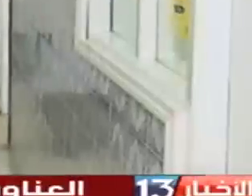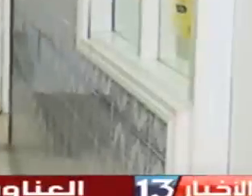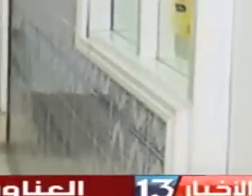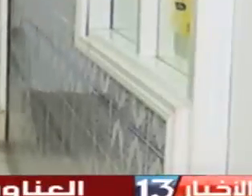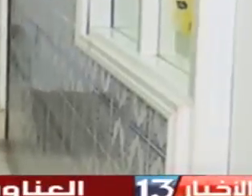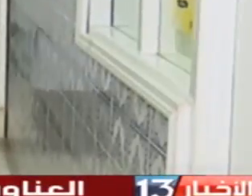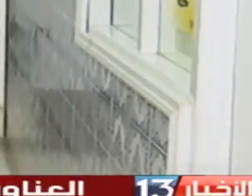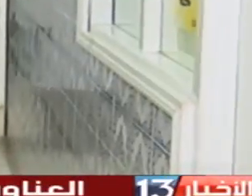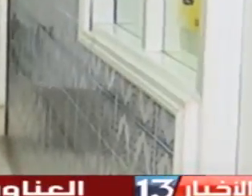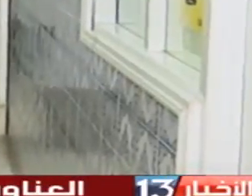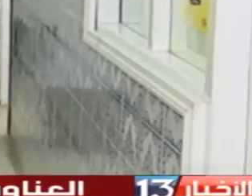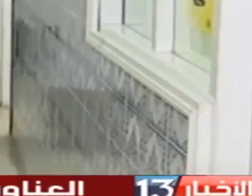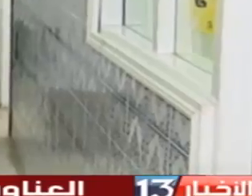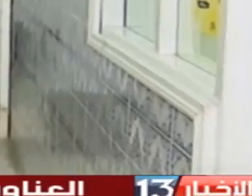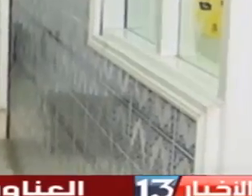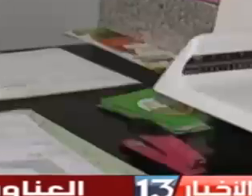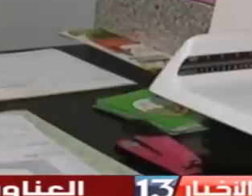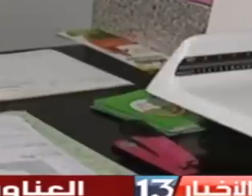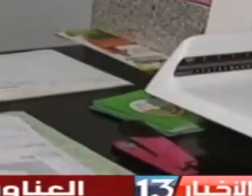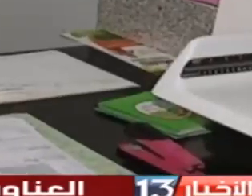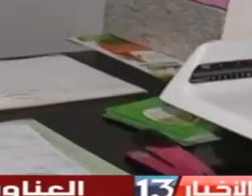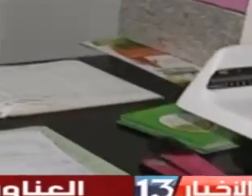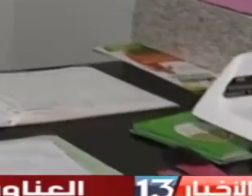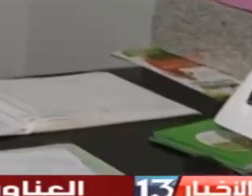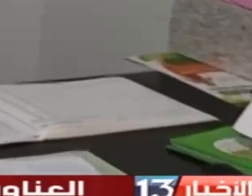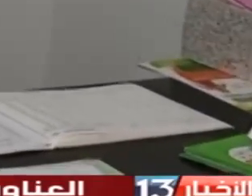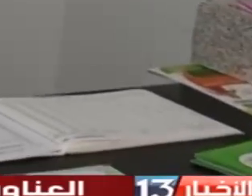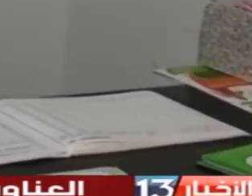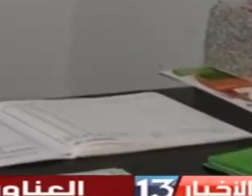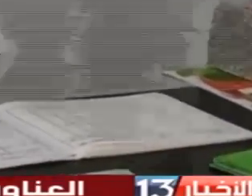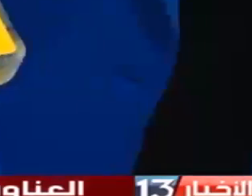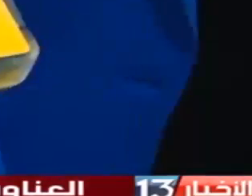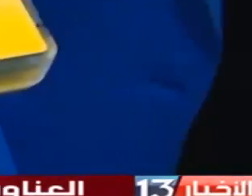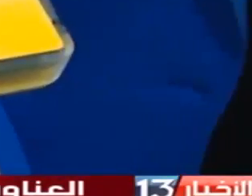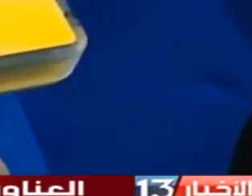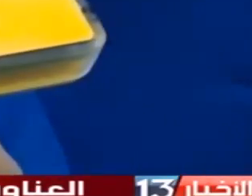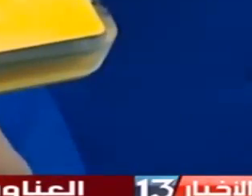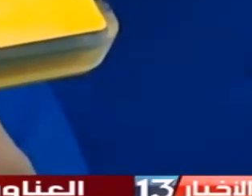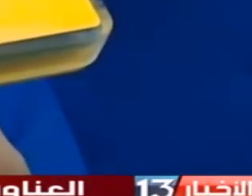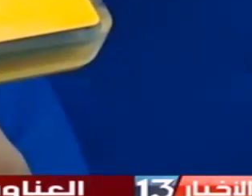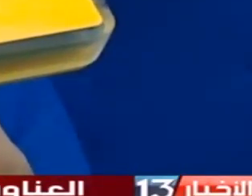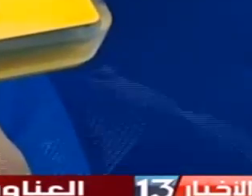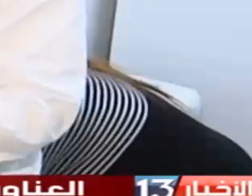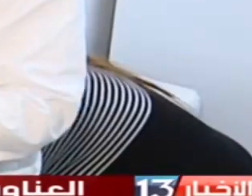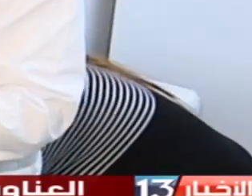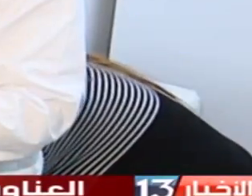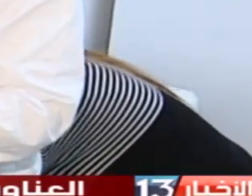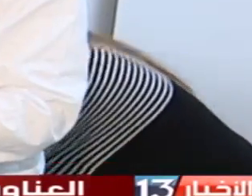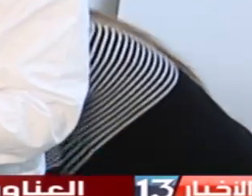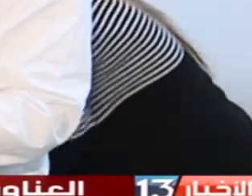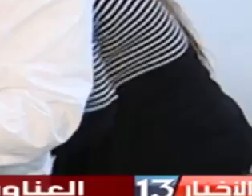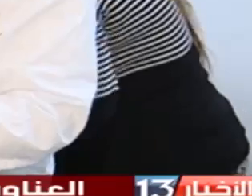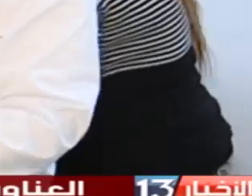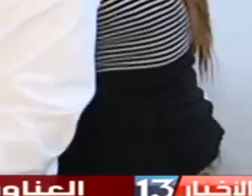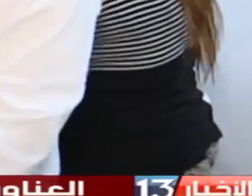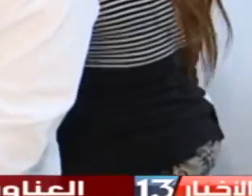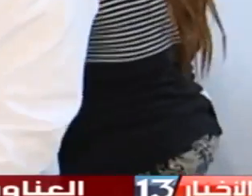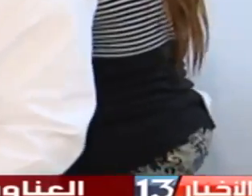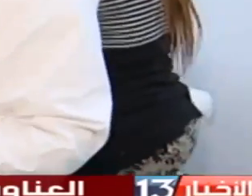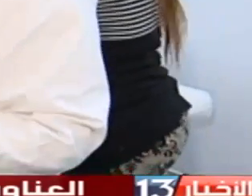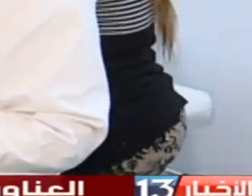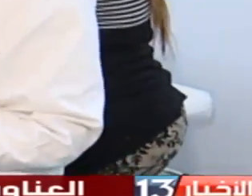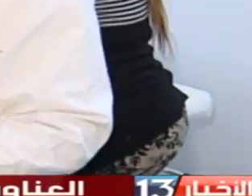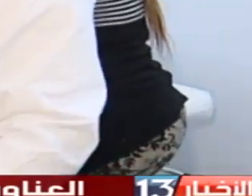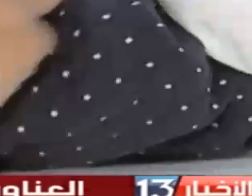انطلاق حمله التلقيح ضد المكورات الرئويه للرضع مجانيا في اطار احتفال تونس مع سائر دول العالم